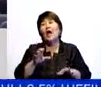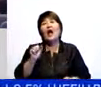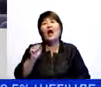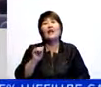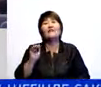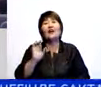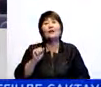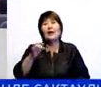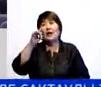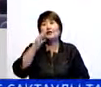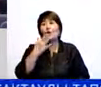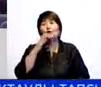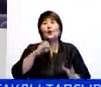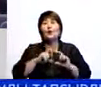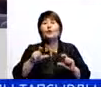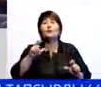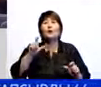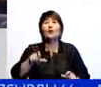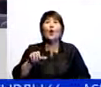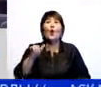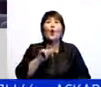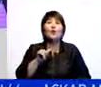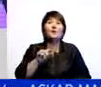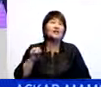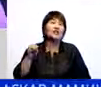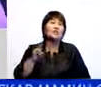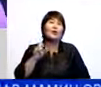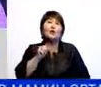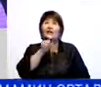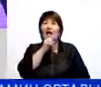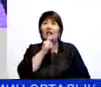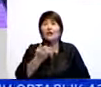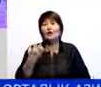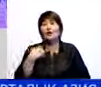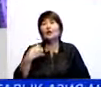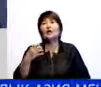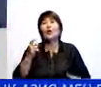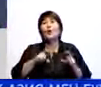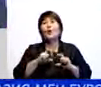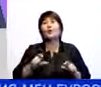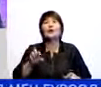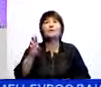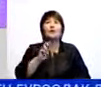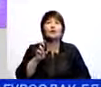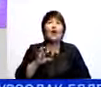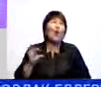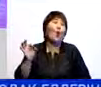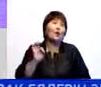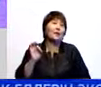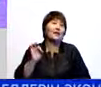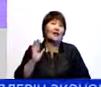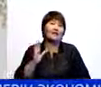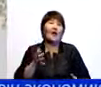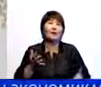Әл-Фараби атындағы Қазақ ұлттық университетінің студенті Ұларбек Жеңісбек пен Қорқыт Ата атындағы Қызылорда университетінің студенті Бексұлтан Орынбасаровқа